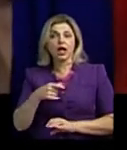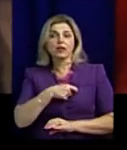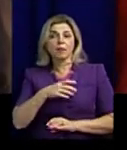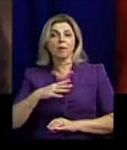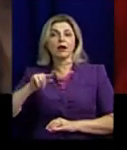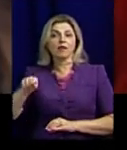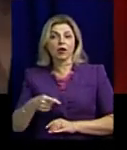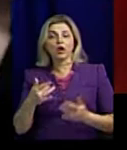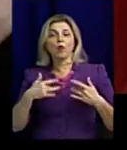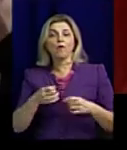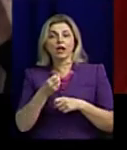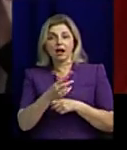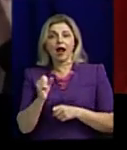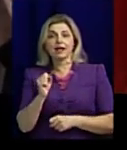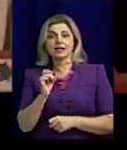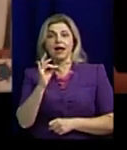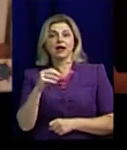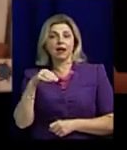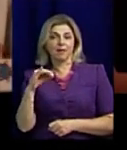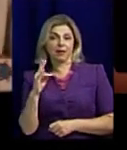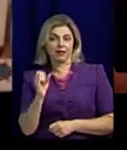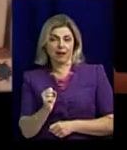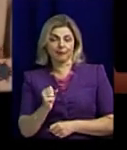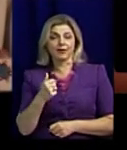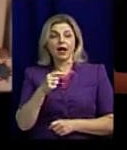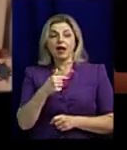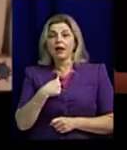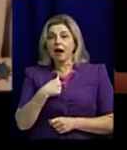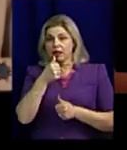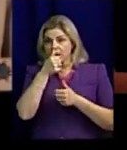вимогу звільнити Олександра Репіна. Я не можу вам сказати,